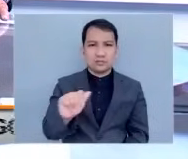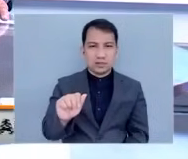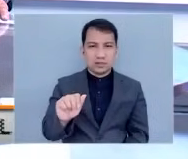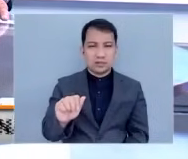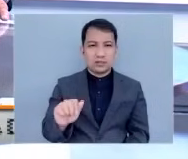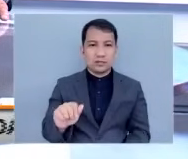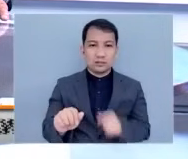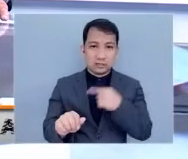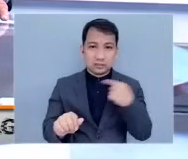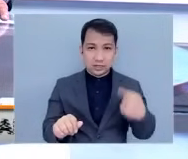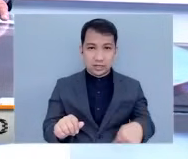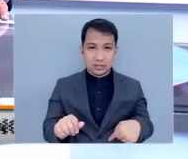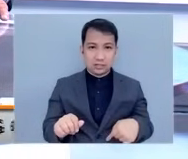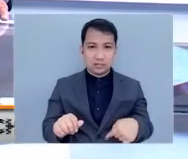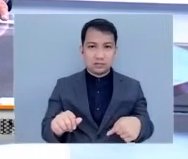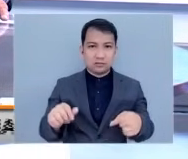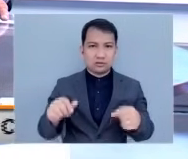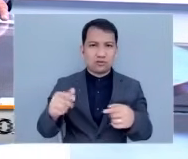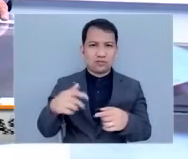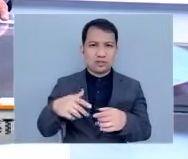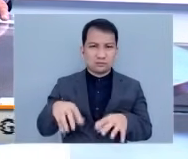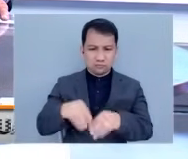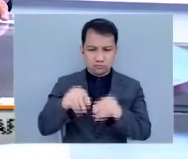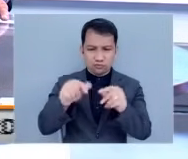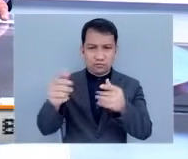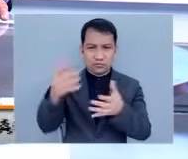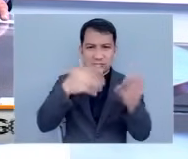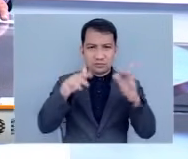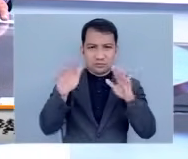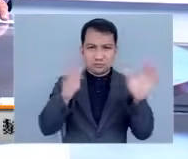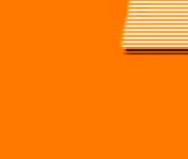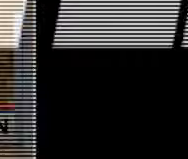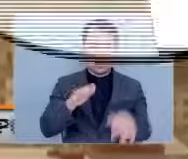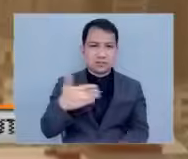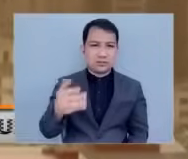sandstorm. Ang frontline news abroad sa report ni Mean Los Baños.